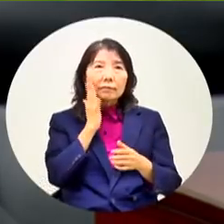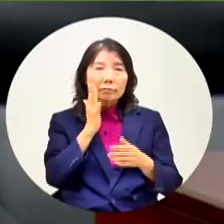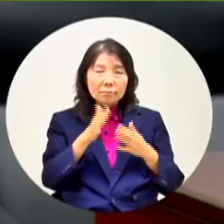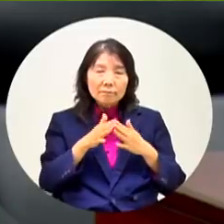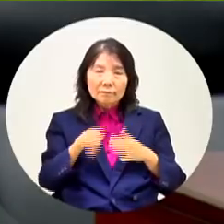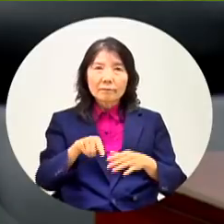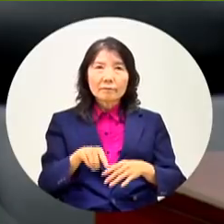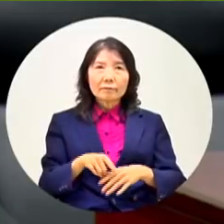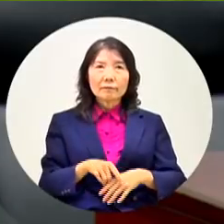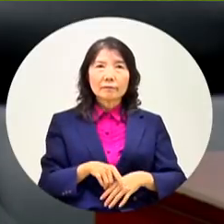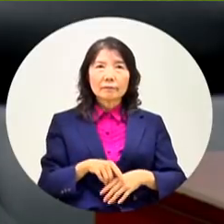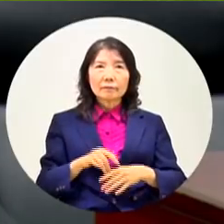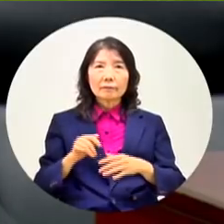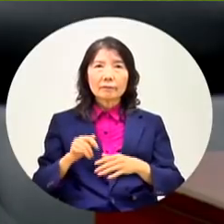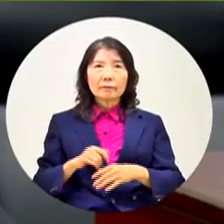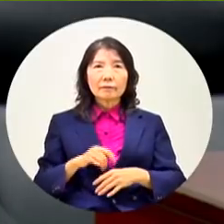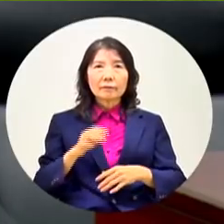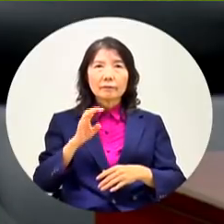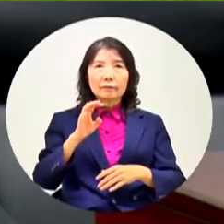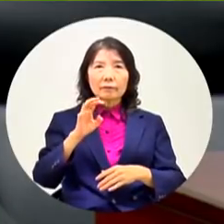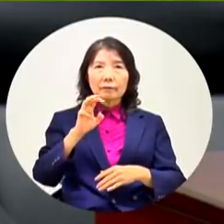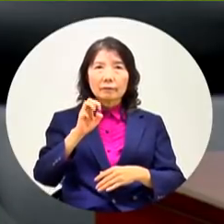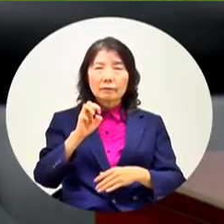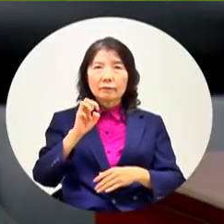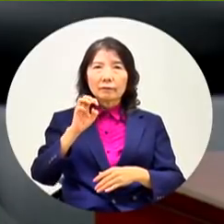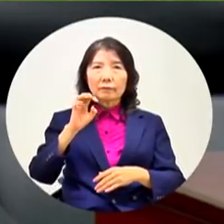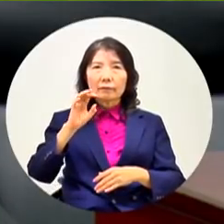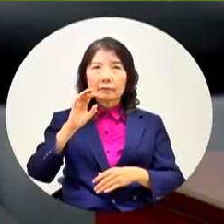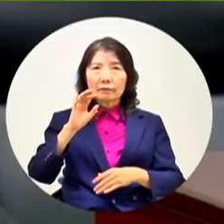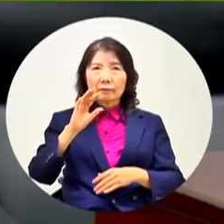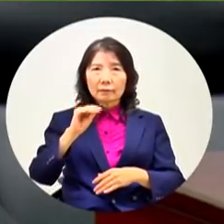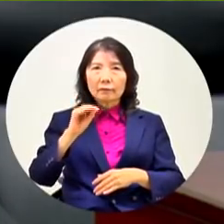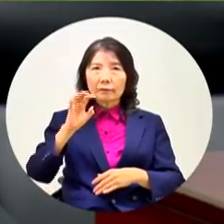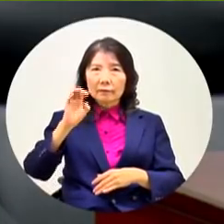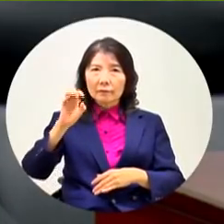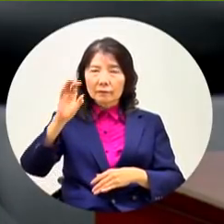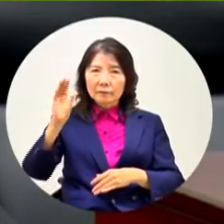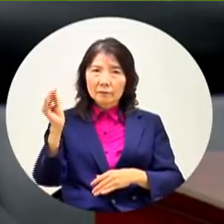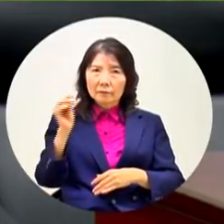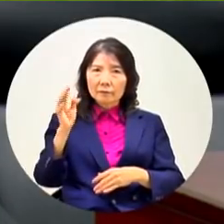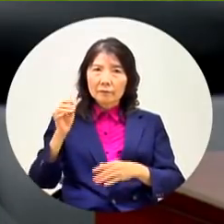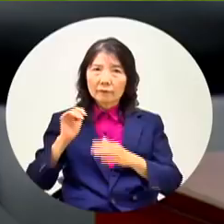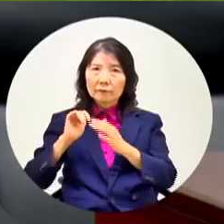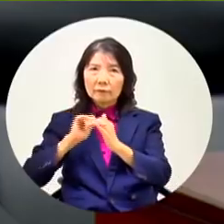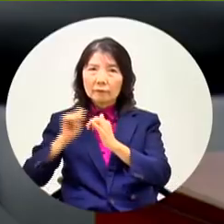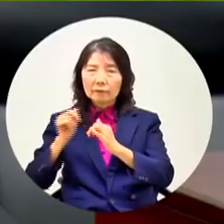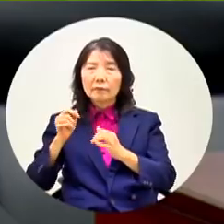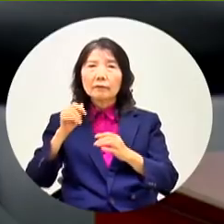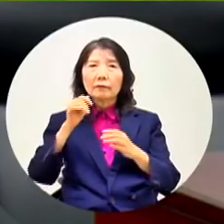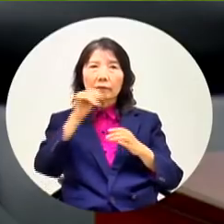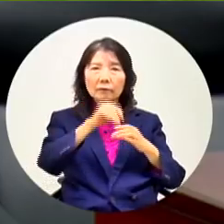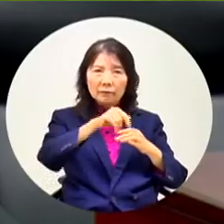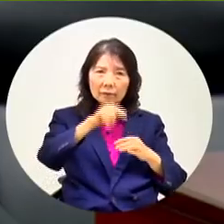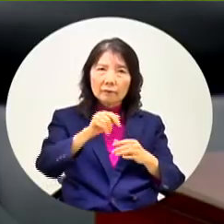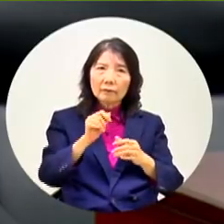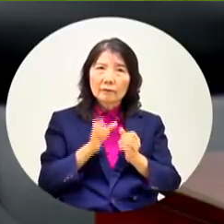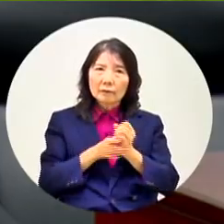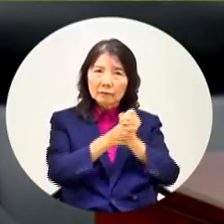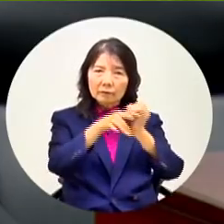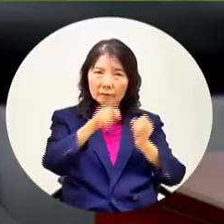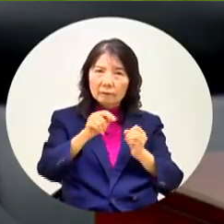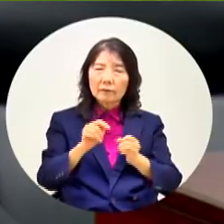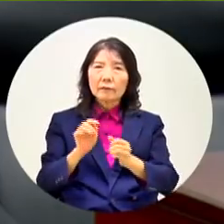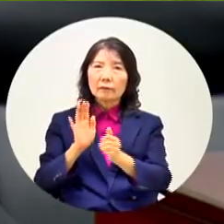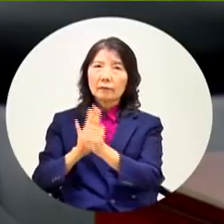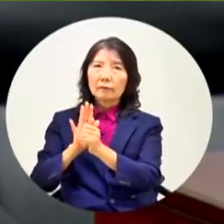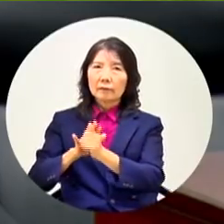即个咱80-90万的选民来支持咱选高雄，做咱的高雄市长，来替咱高雄市民做